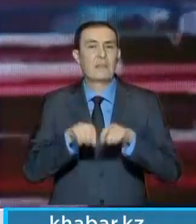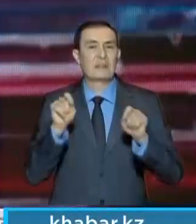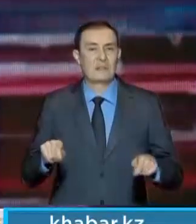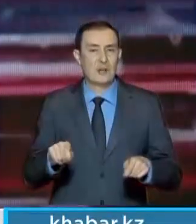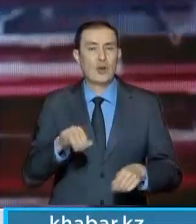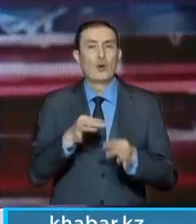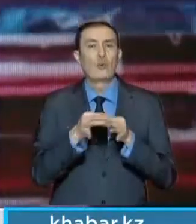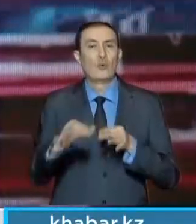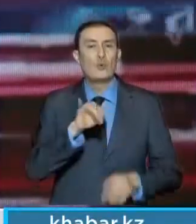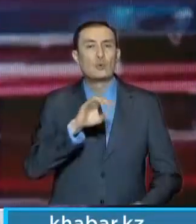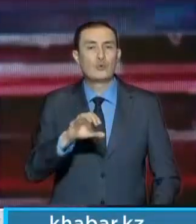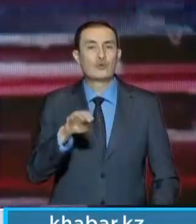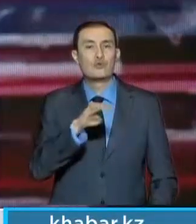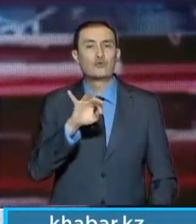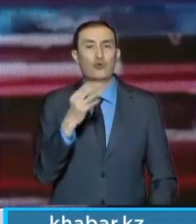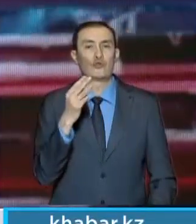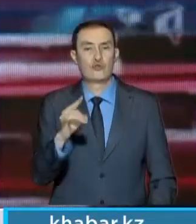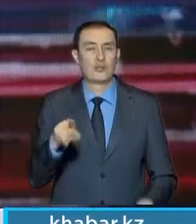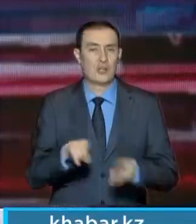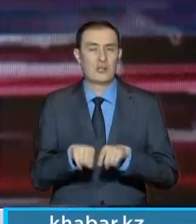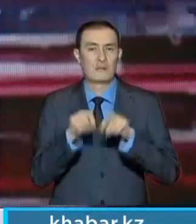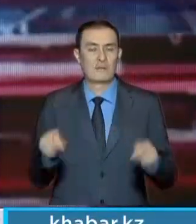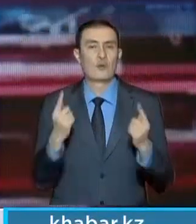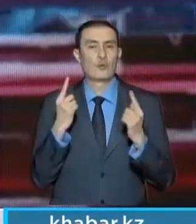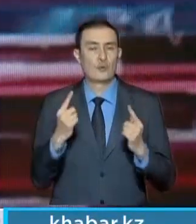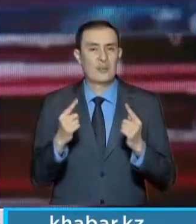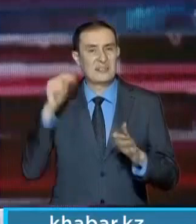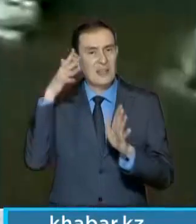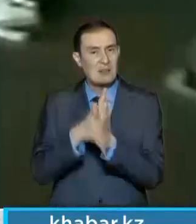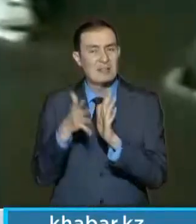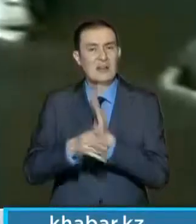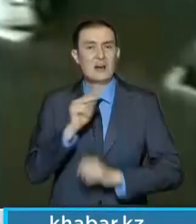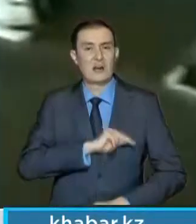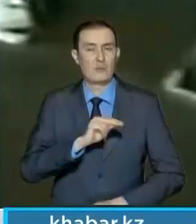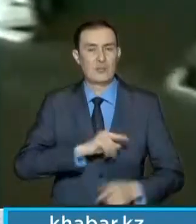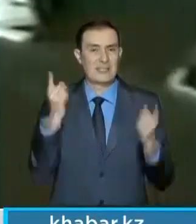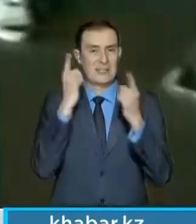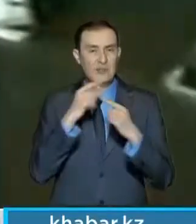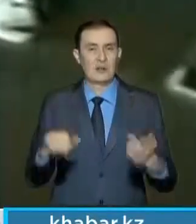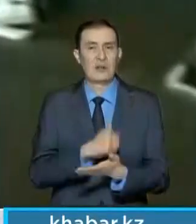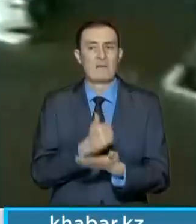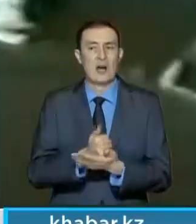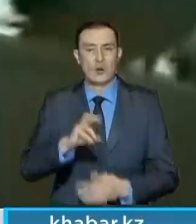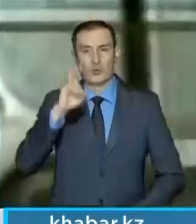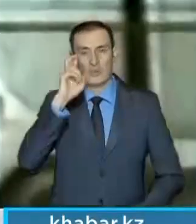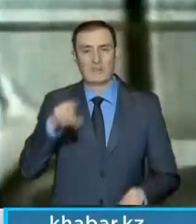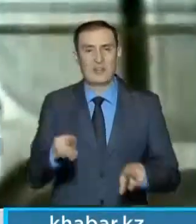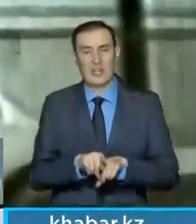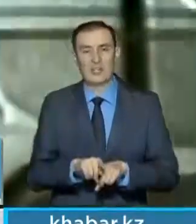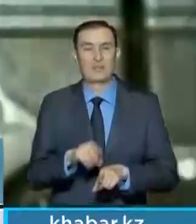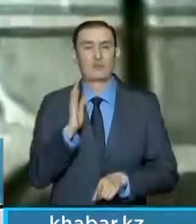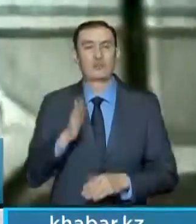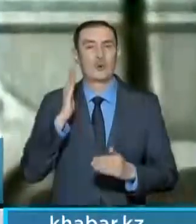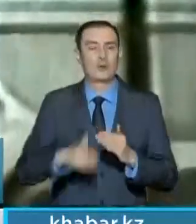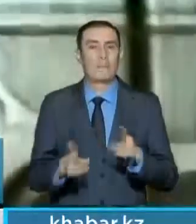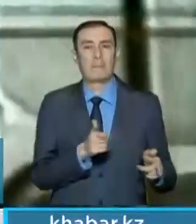образования Улуса Джучи. В этом направлении также начнется большая исследовательская работа, сообщил глава государства. Также в этом году